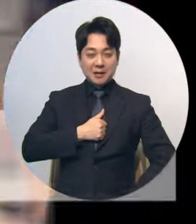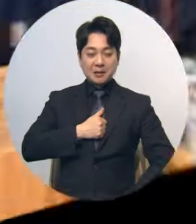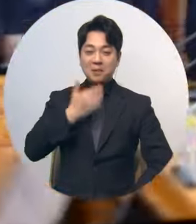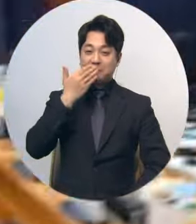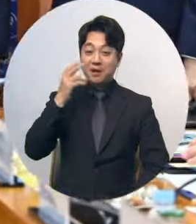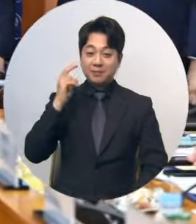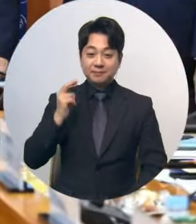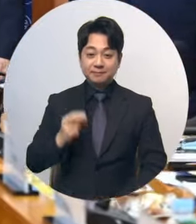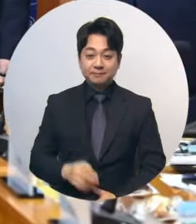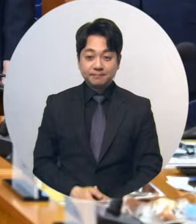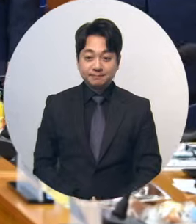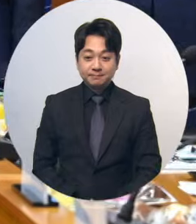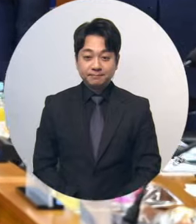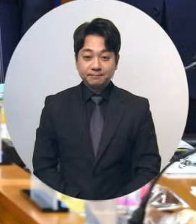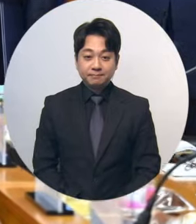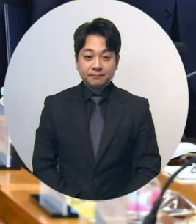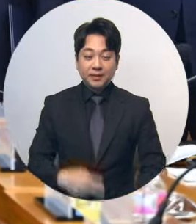싶어요.